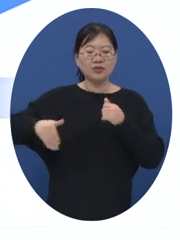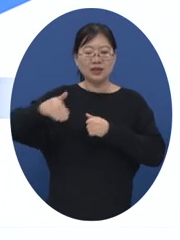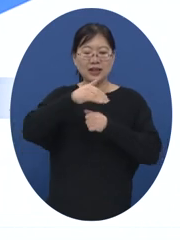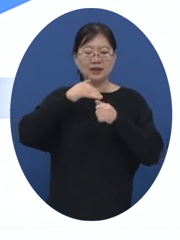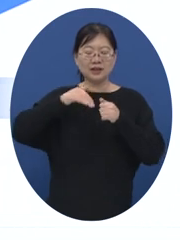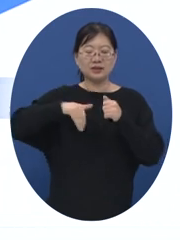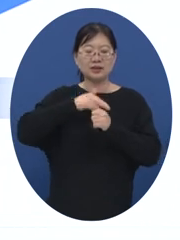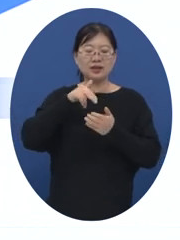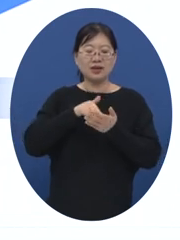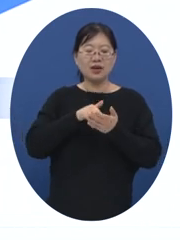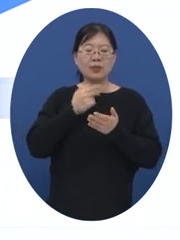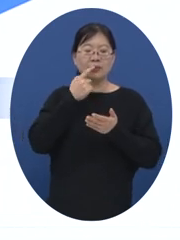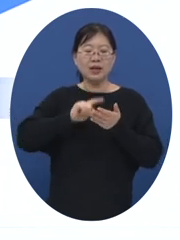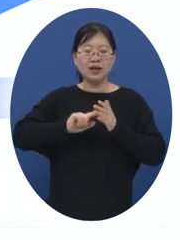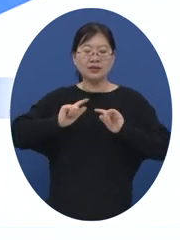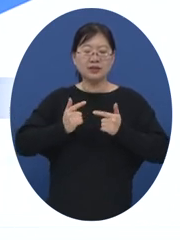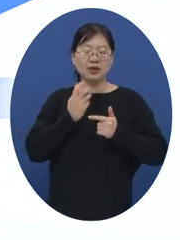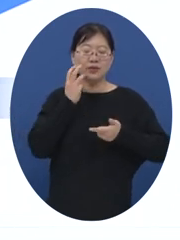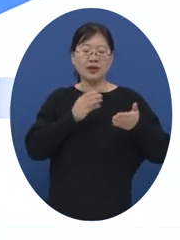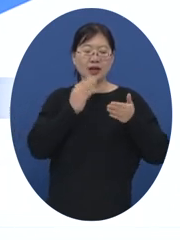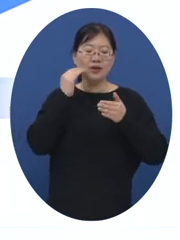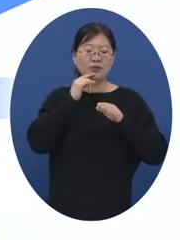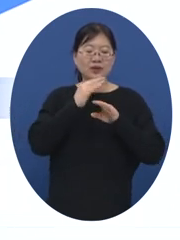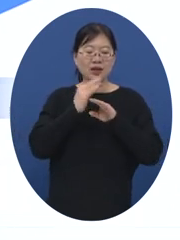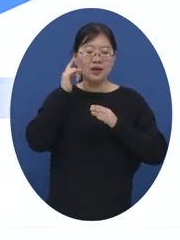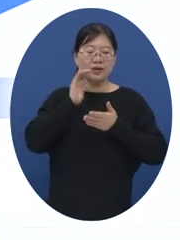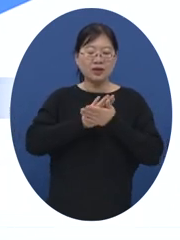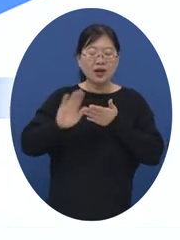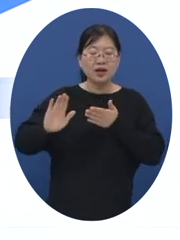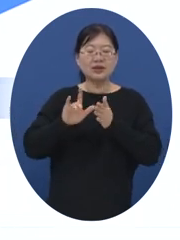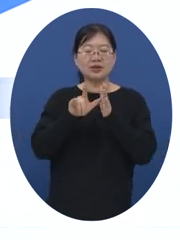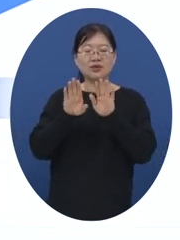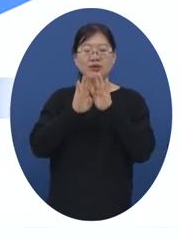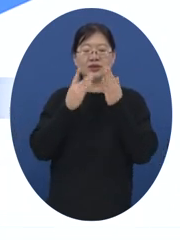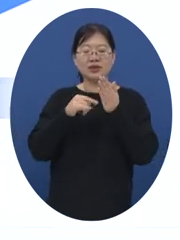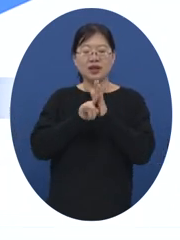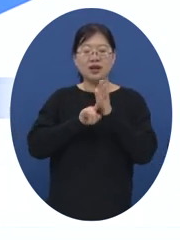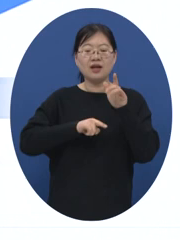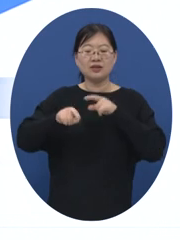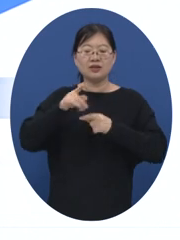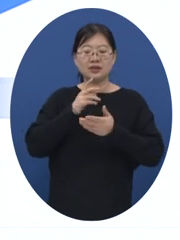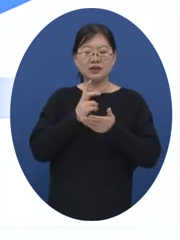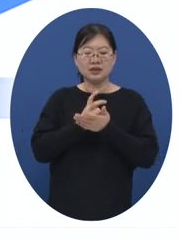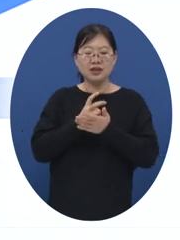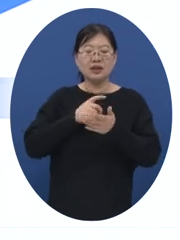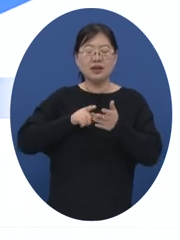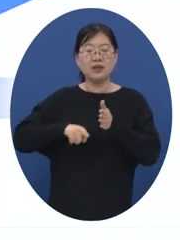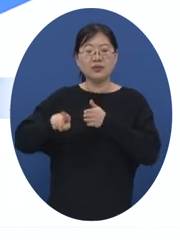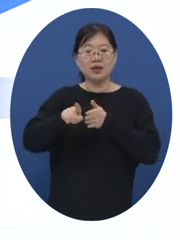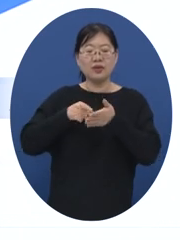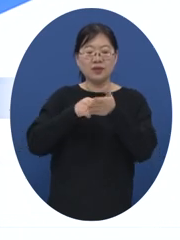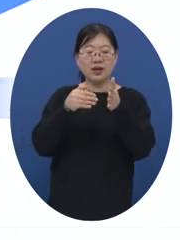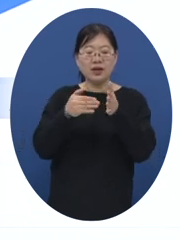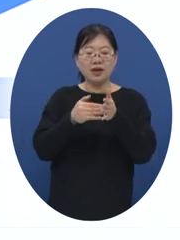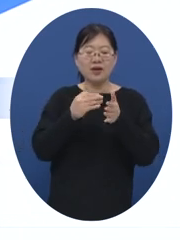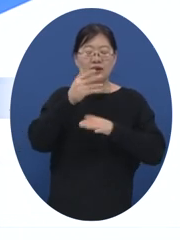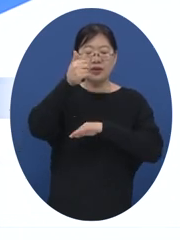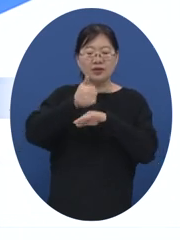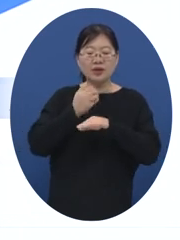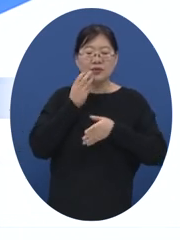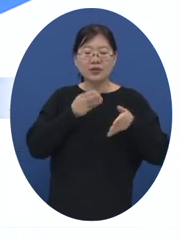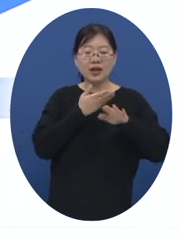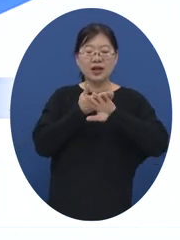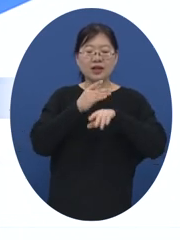이견이 쉽지 않은 가운데 경기도는 남북평화협력 시대를 열기 위한 정책을 앞장서서 추진해 왔습니다. 그 결과